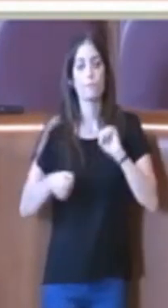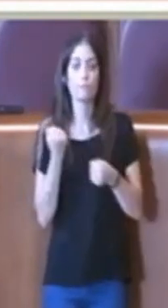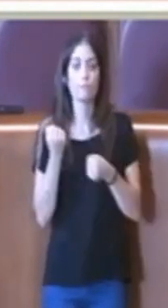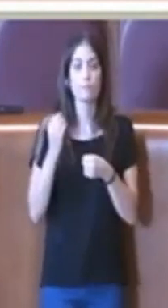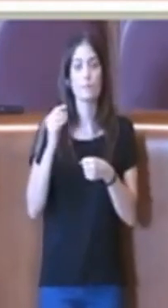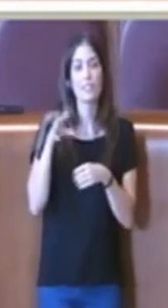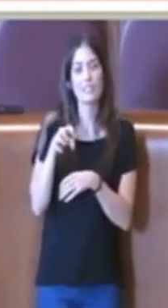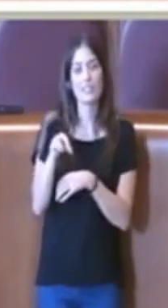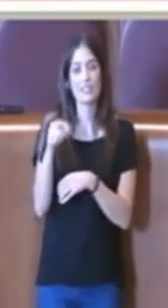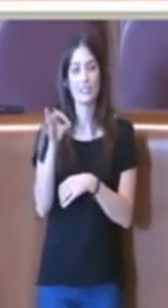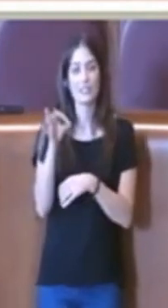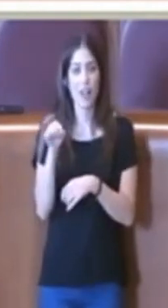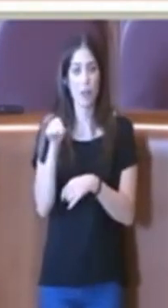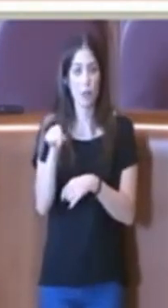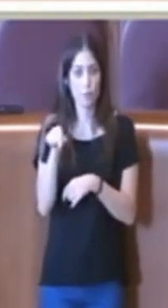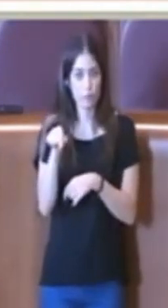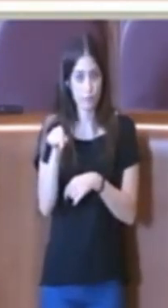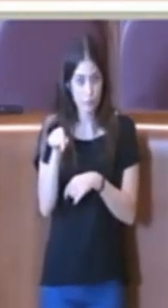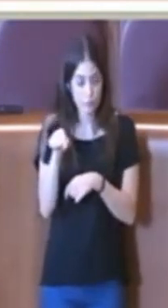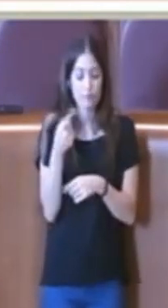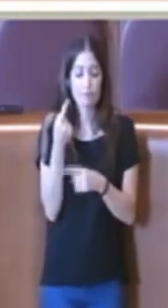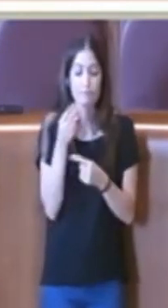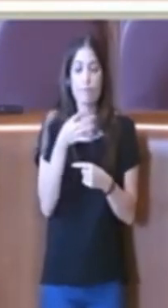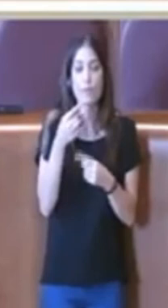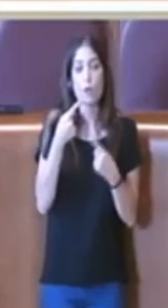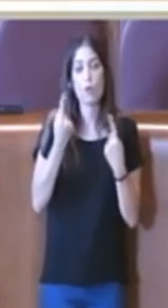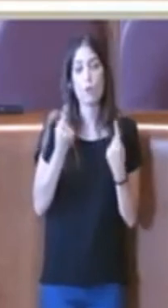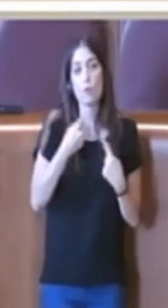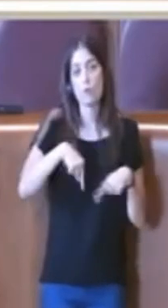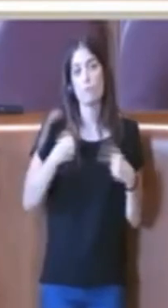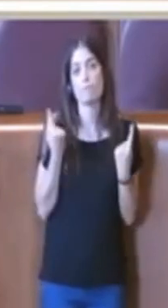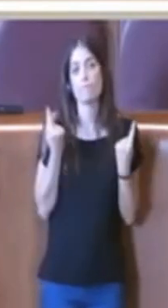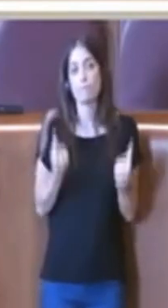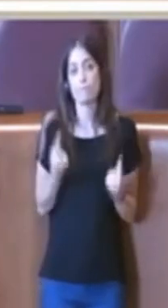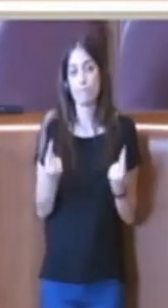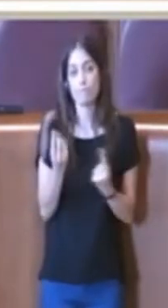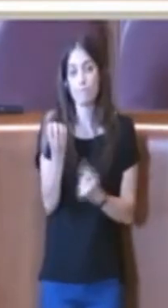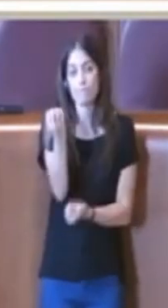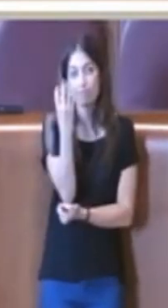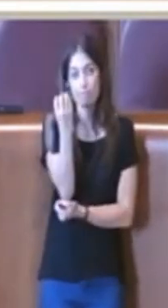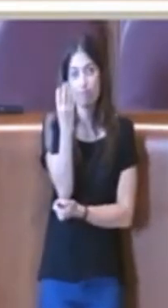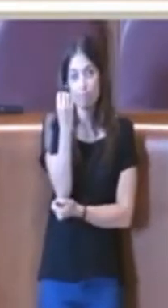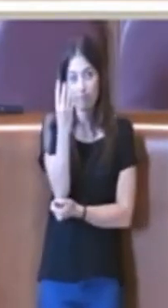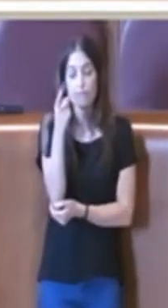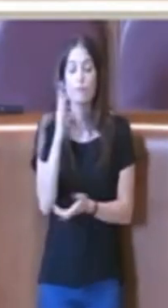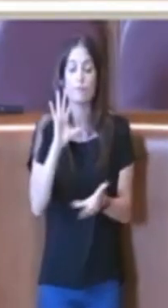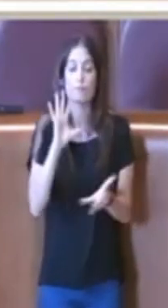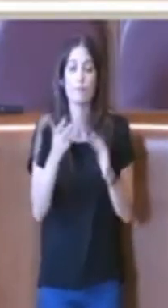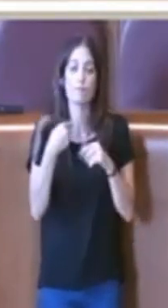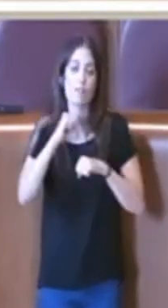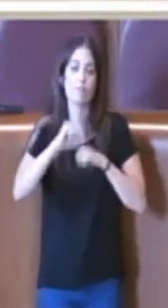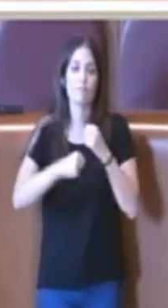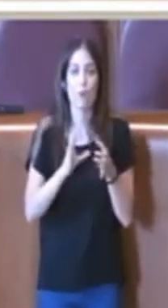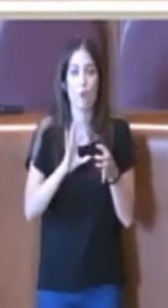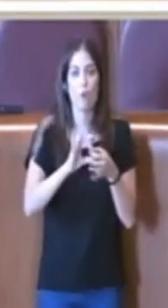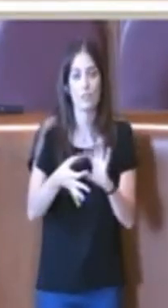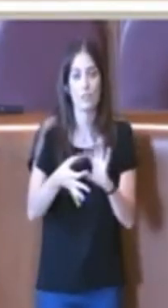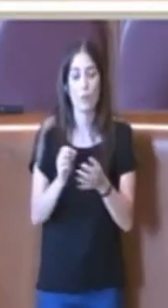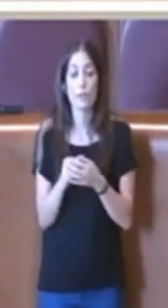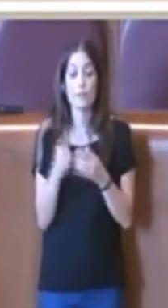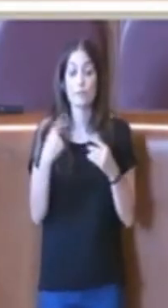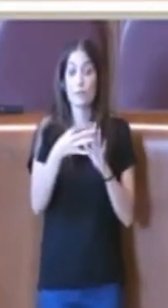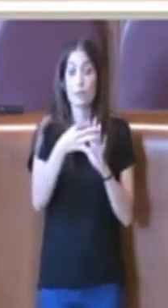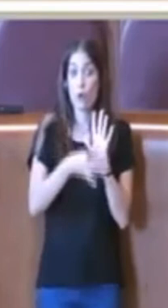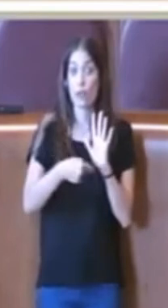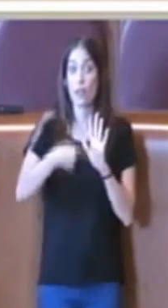cocciniglia per cui si è in attesa di queste istruzioni per poter agire di conseguenza questo ordine del